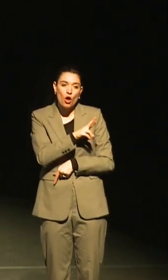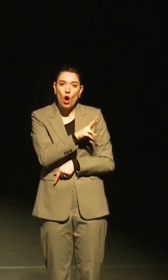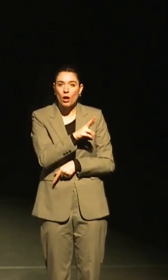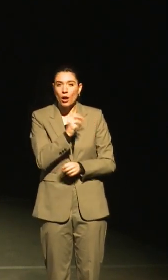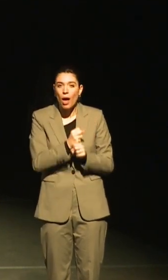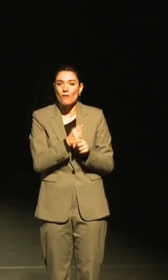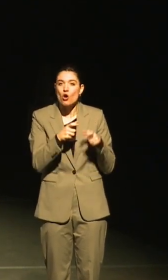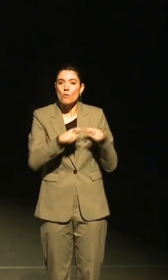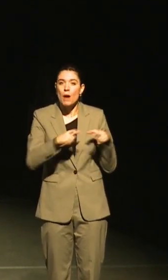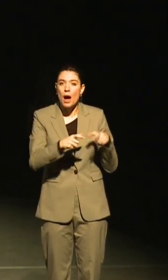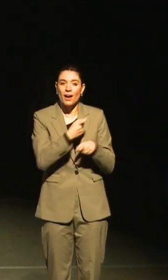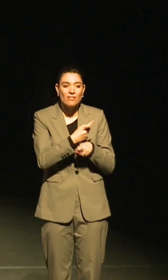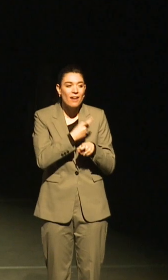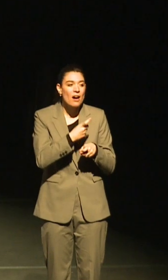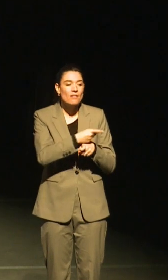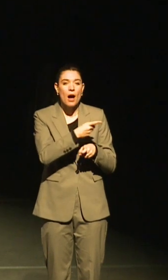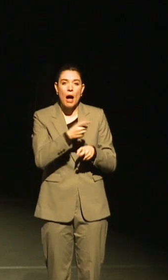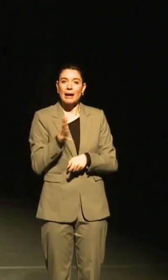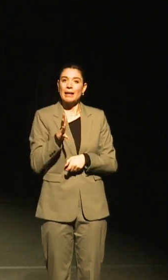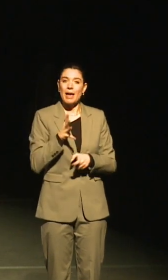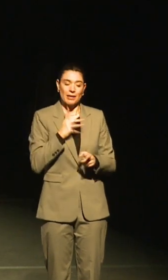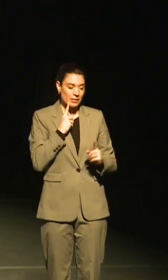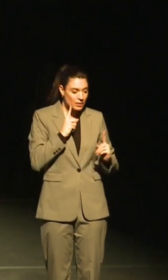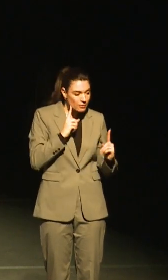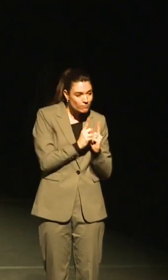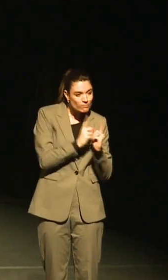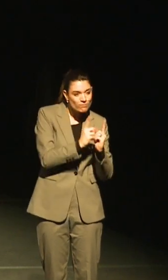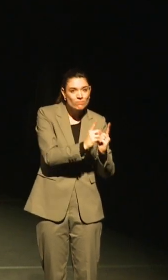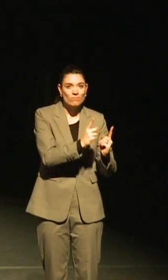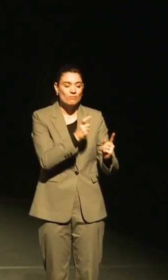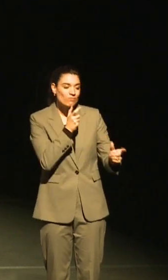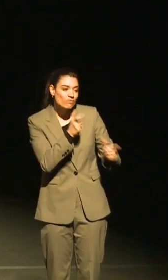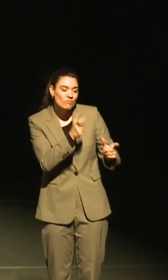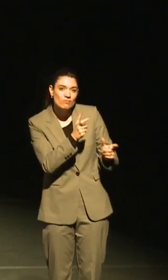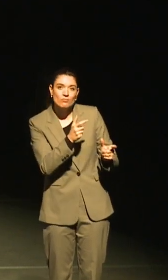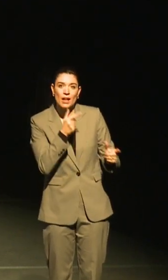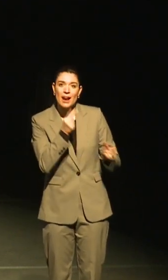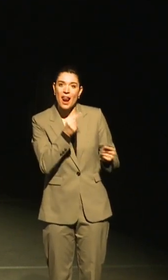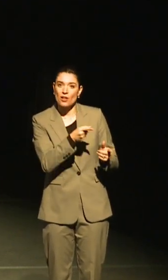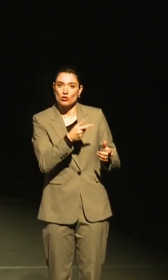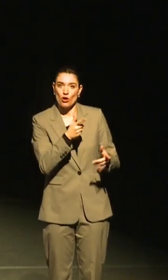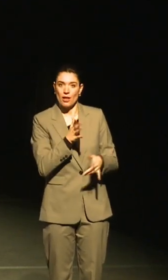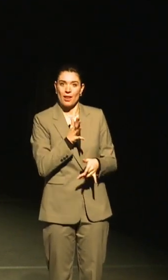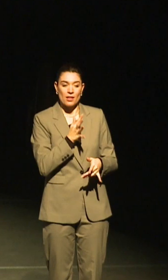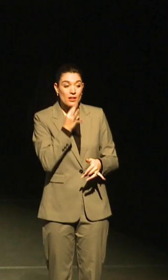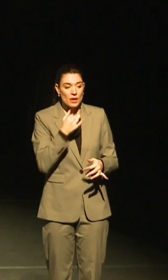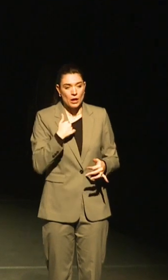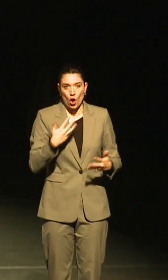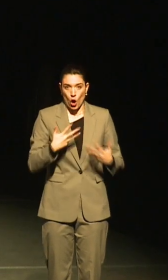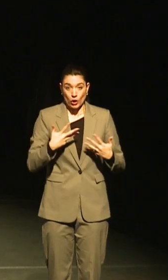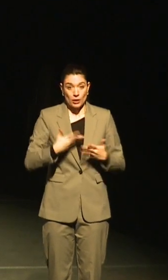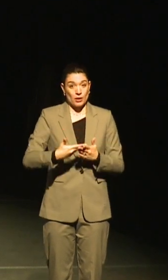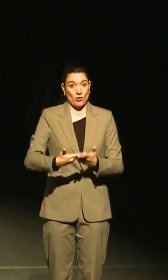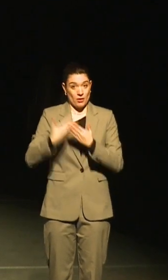clienti che aveva relazioni commerciali e infatti io sono felicissimo di aver passato la patata bollente la realtà un bambino